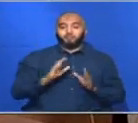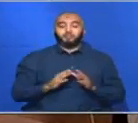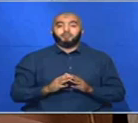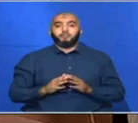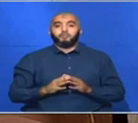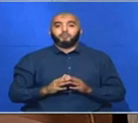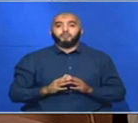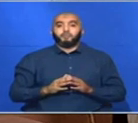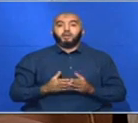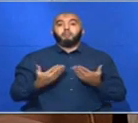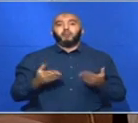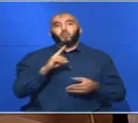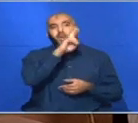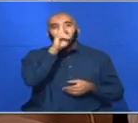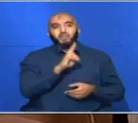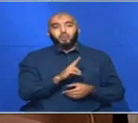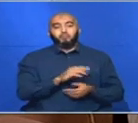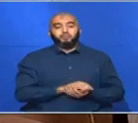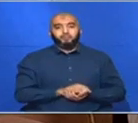السؤال الاول